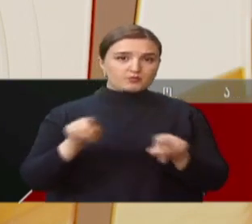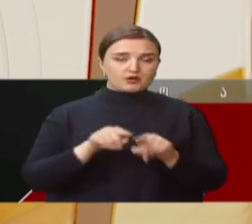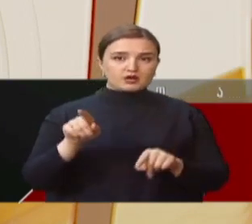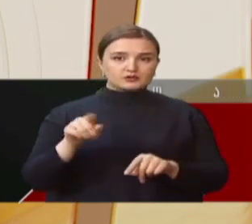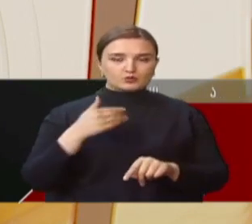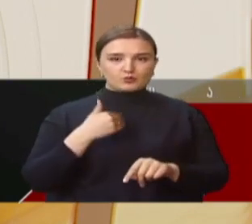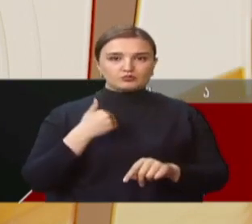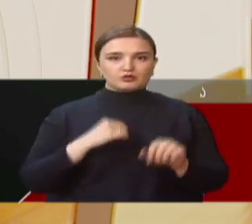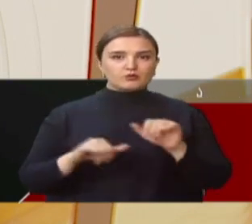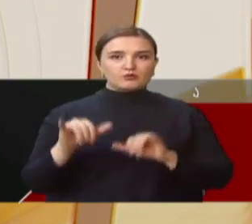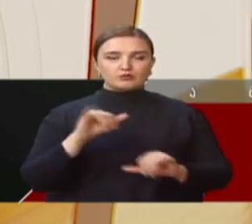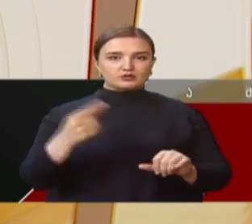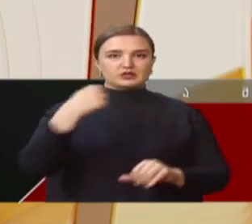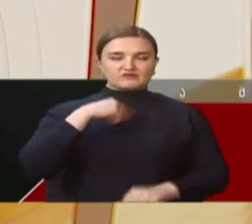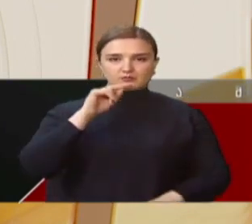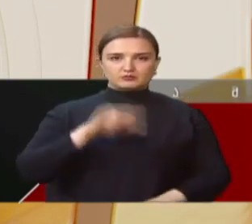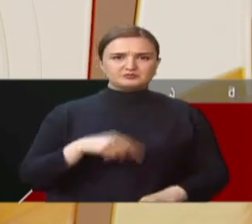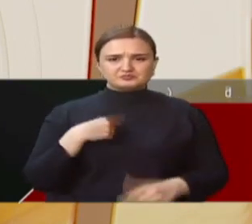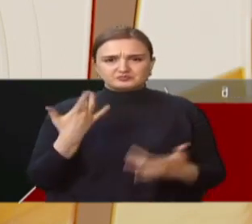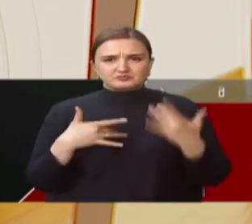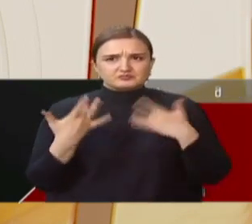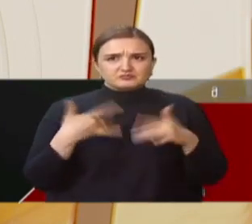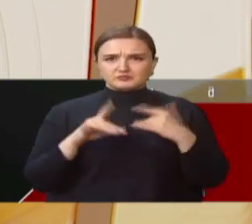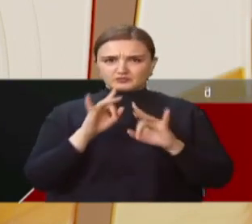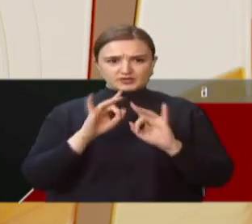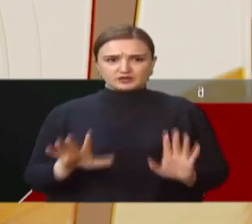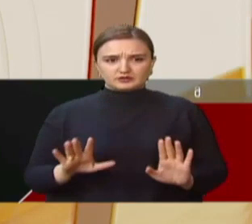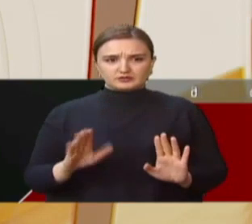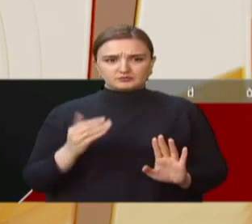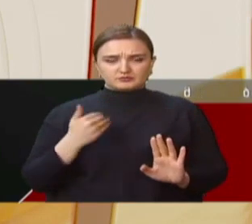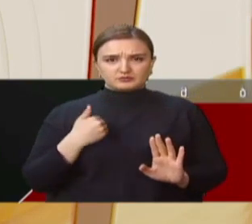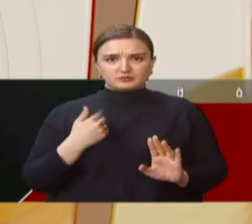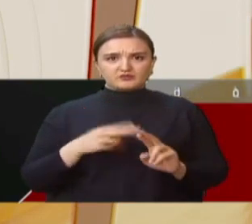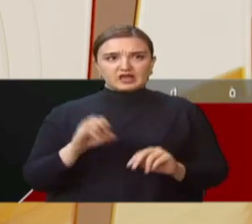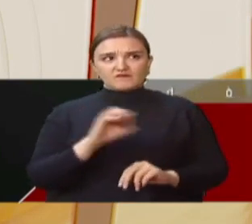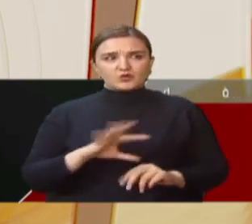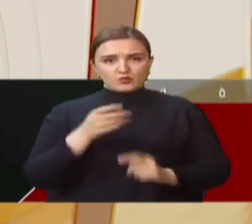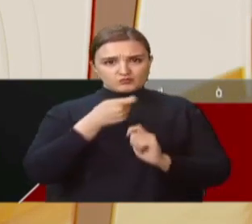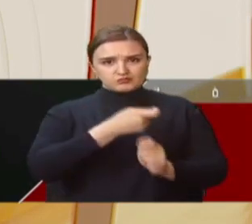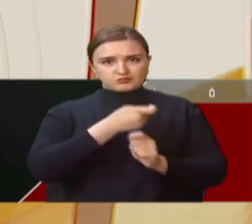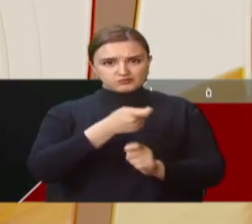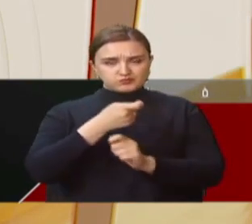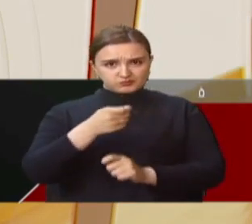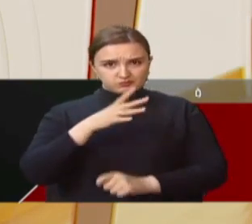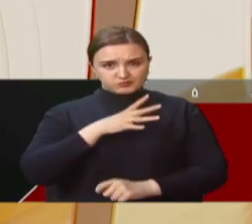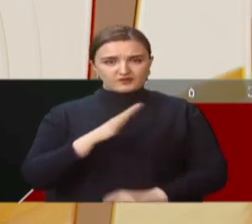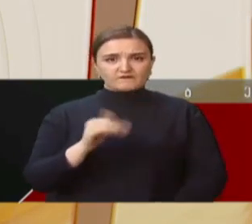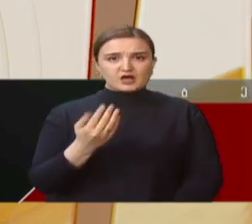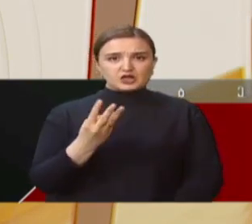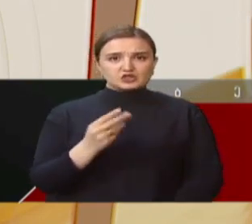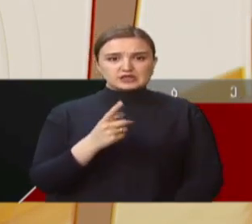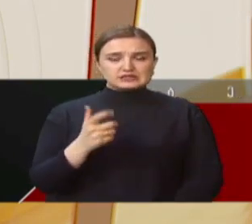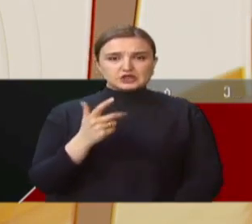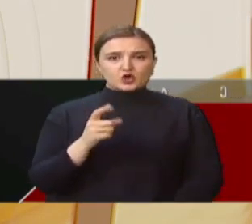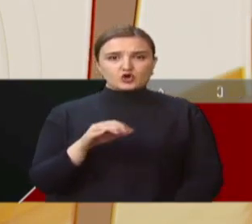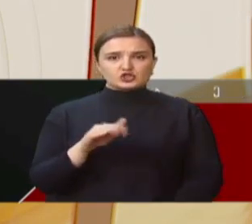gua bralon, da gua martle vin în tab. Arba bine, tau is martle, spui da belge un evit, ce în bica uit, Europa și Gheorghe Vașadze, ce în gundi sa romat gele, sam,